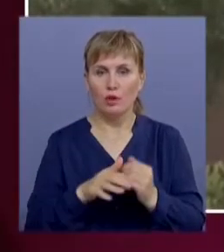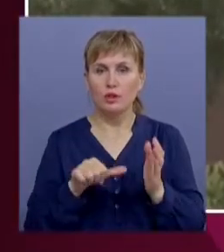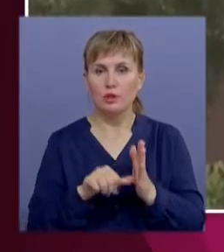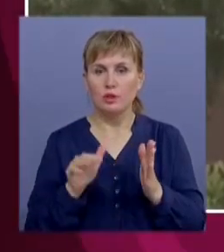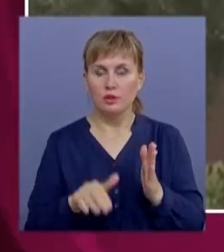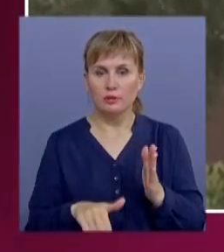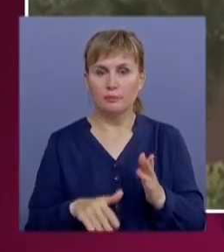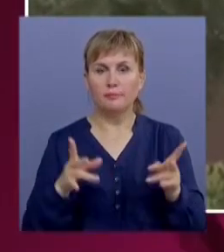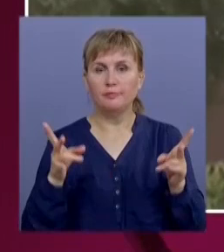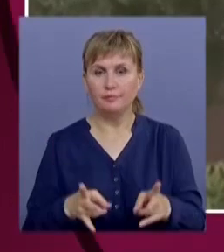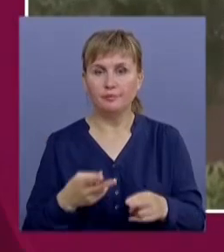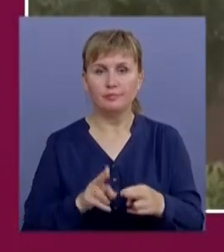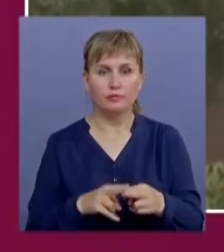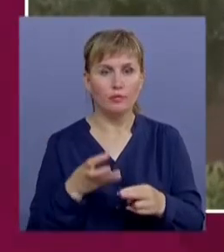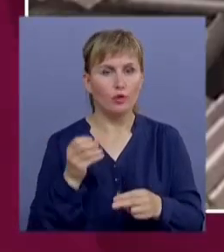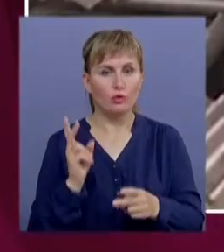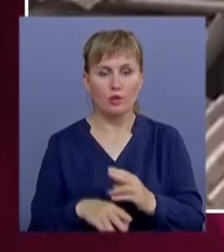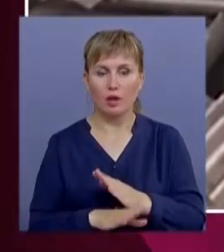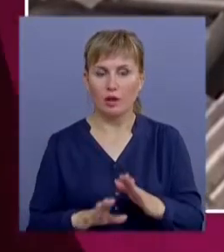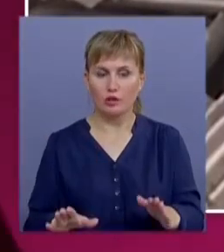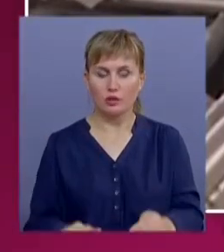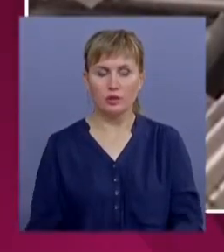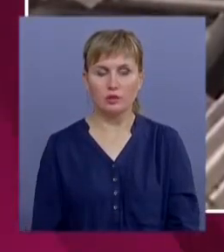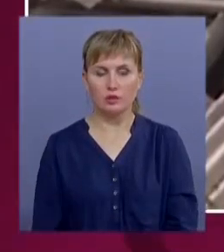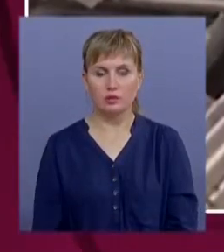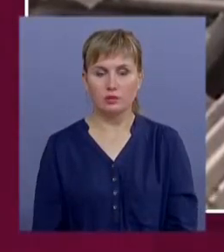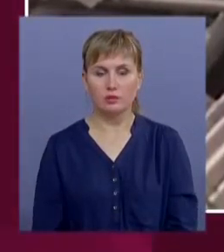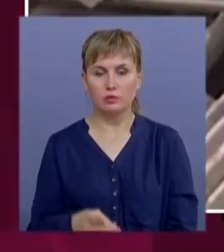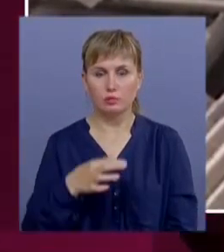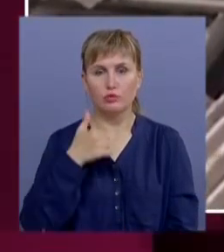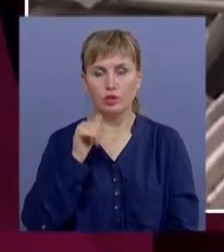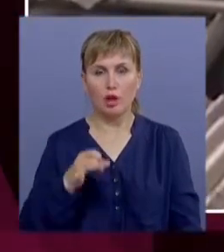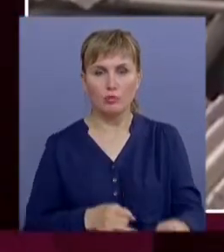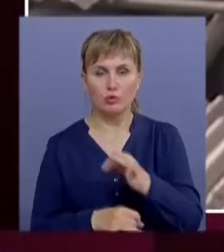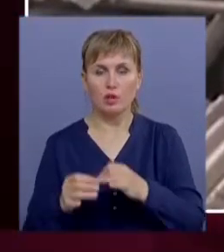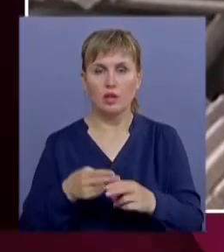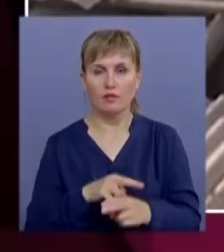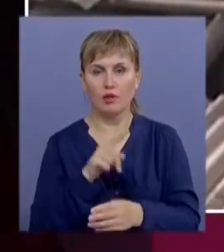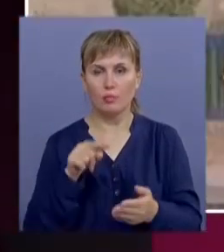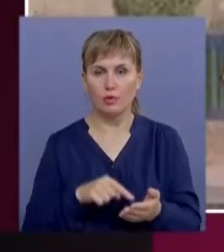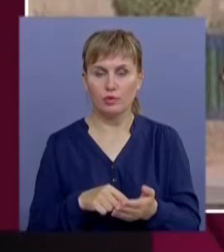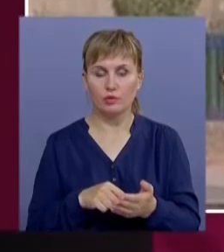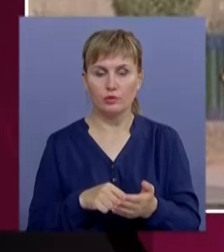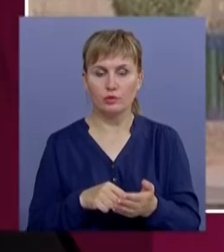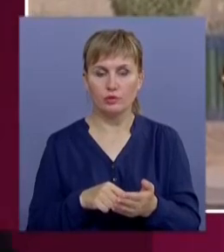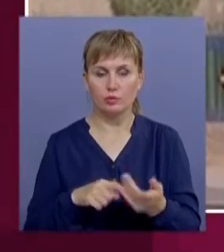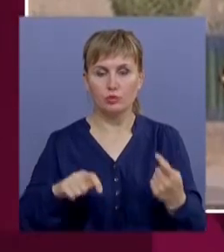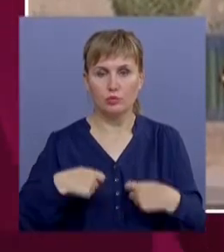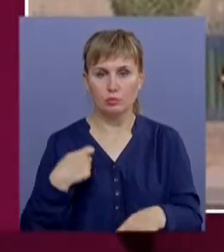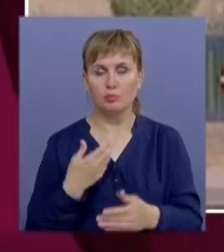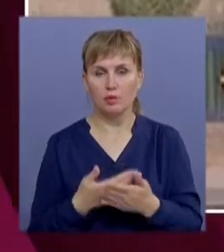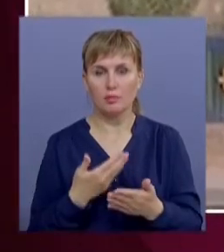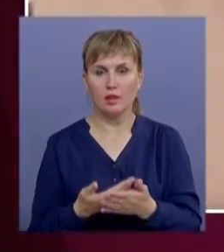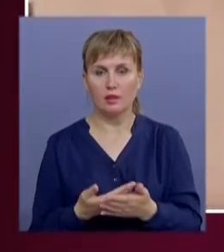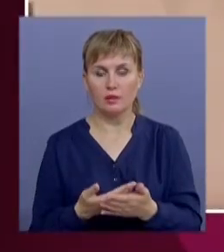тысяч повреждено, эта цифра не окончательная. Но вчера мы обсуждали этот вопрос. Ущерб